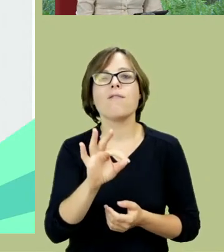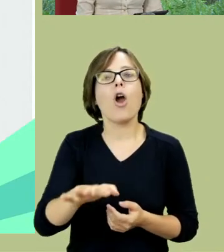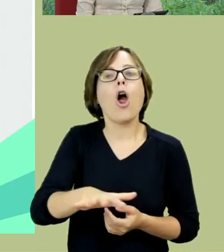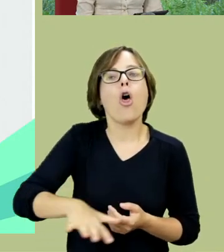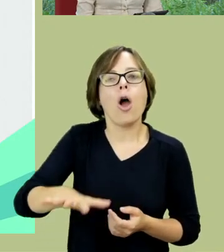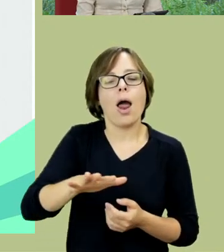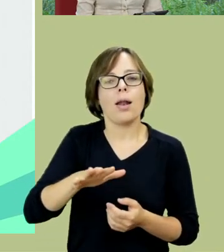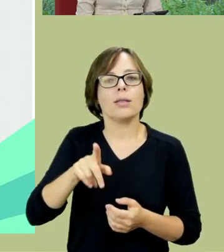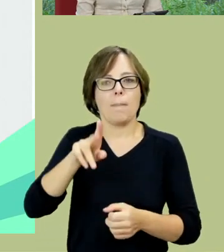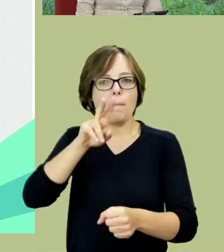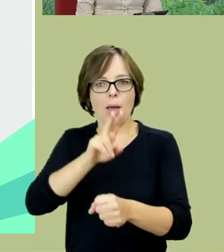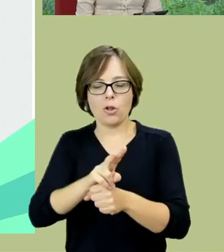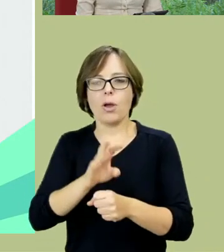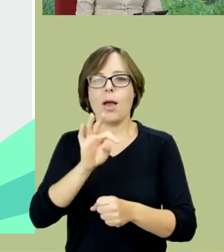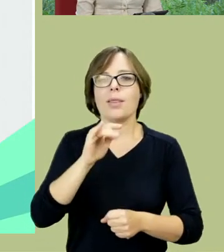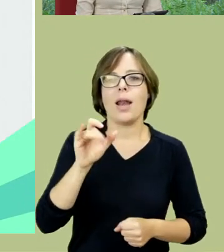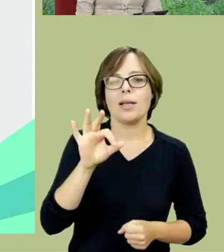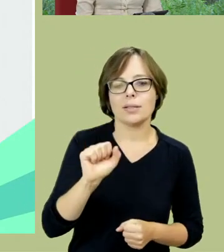bohaterkę, Teresę